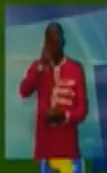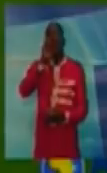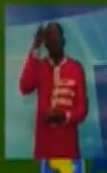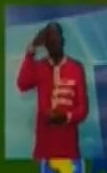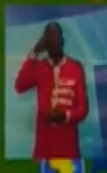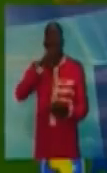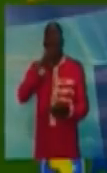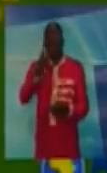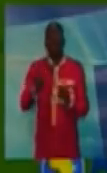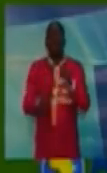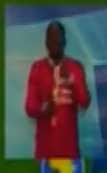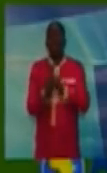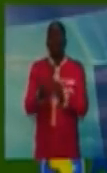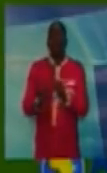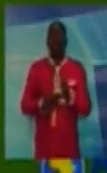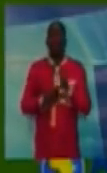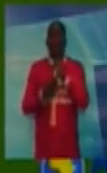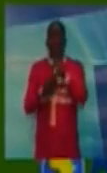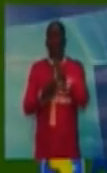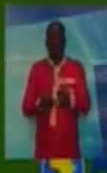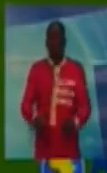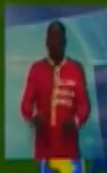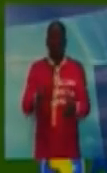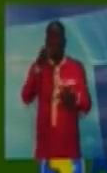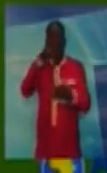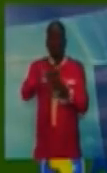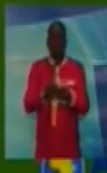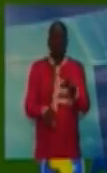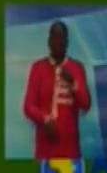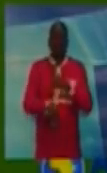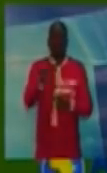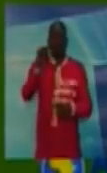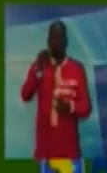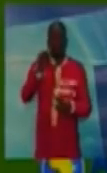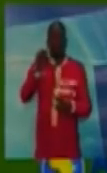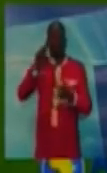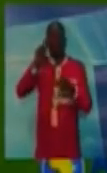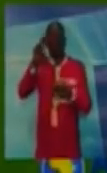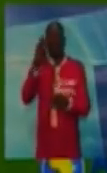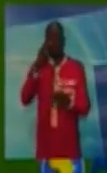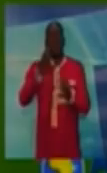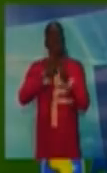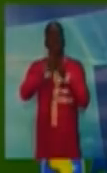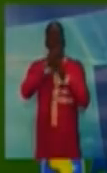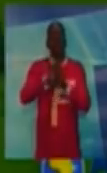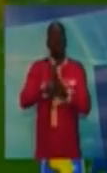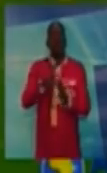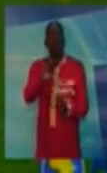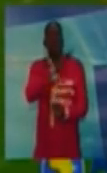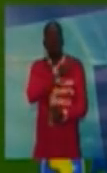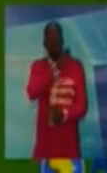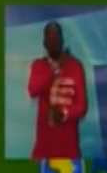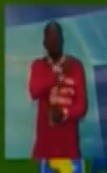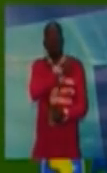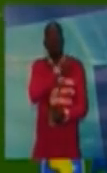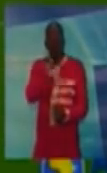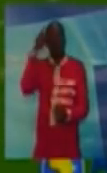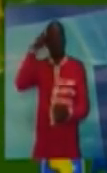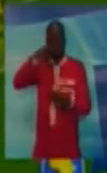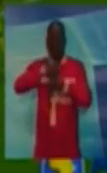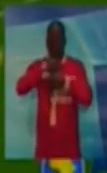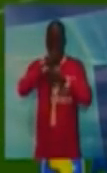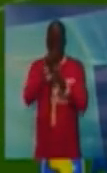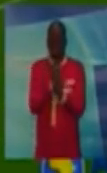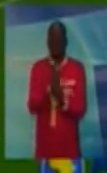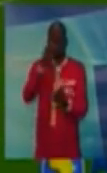Pharaons, sans être flamboyants, rentrent vite dans le match. Dès la deuxième minute, Mohamed Salah sur ce centre crée la